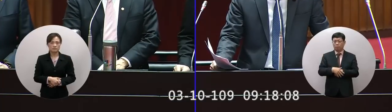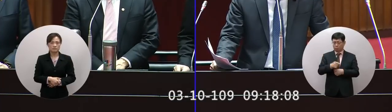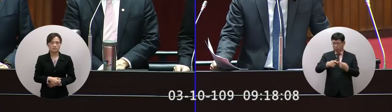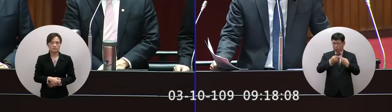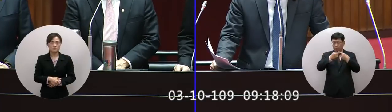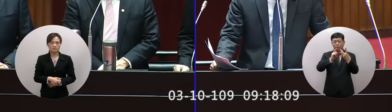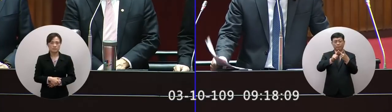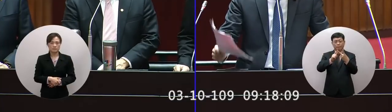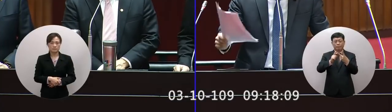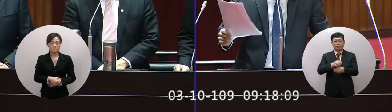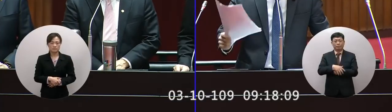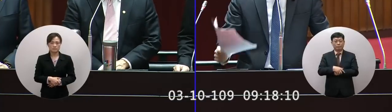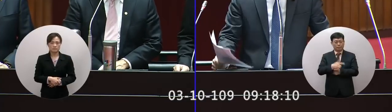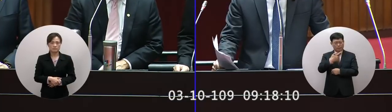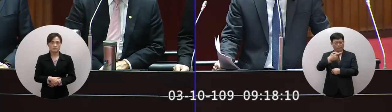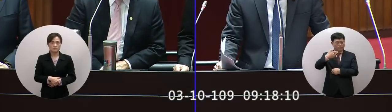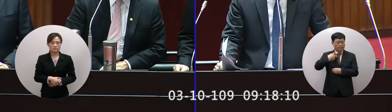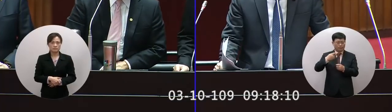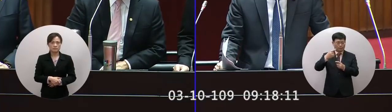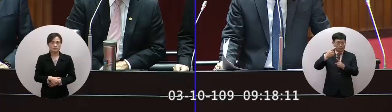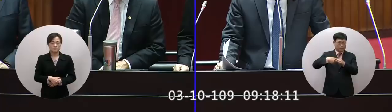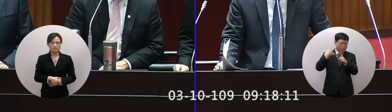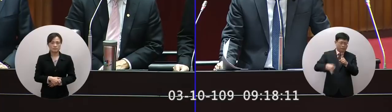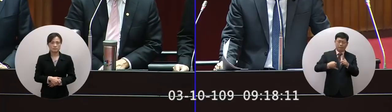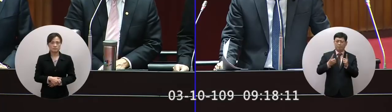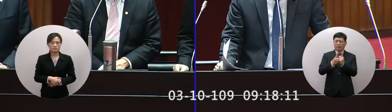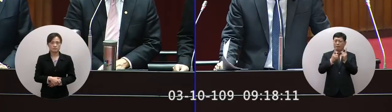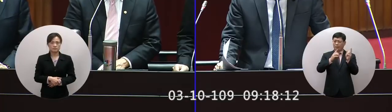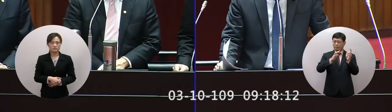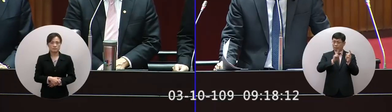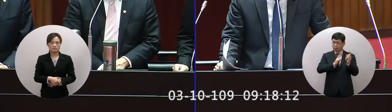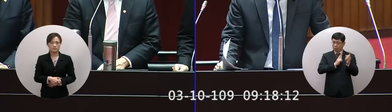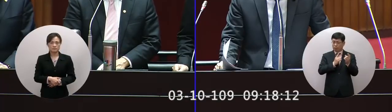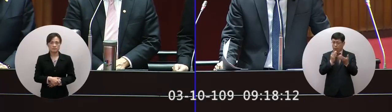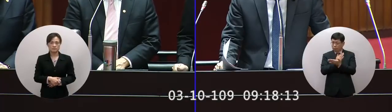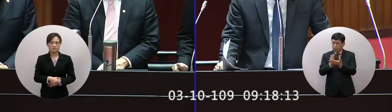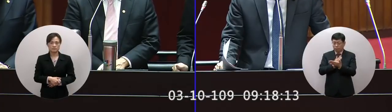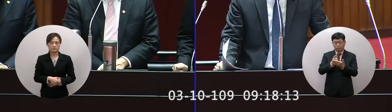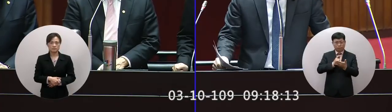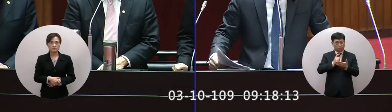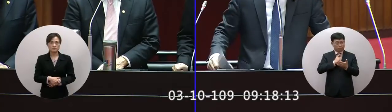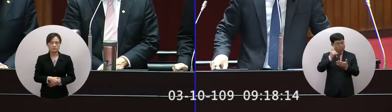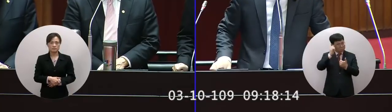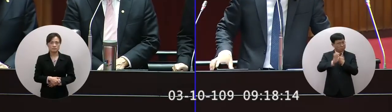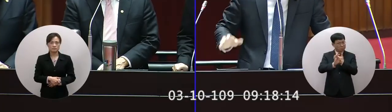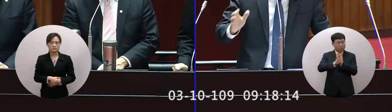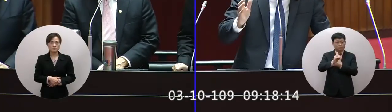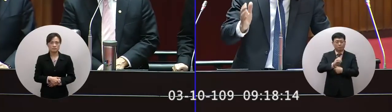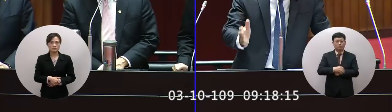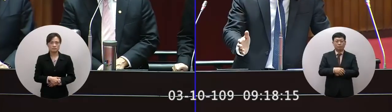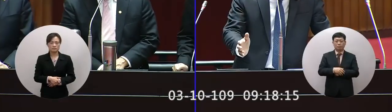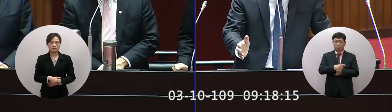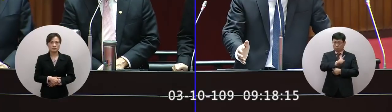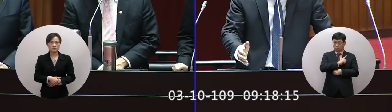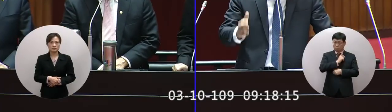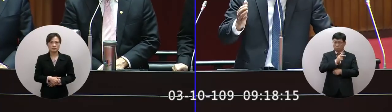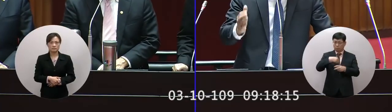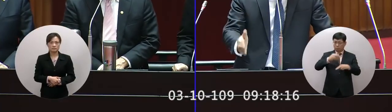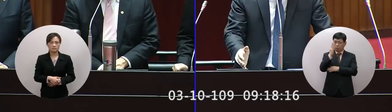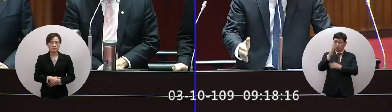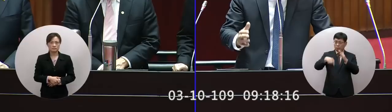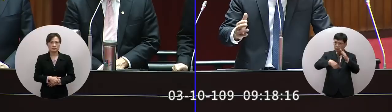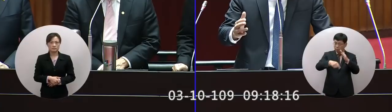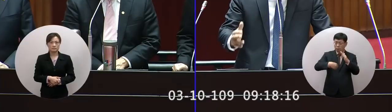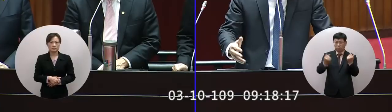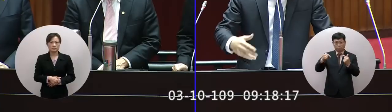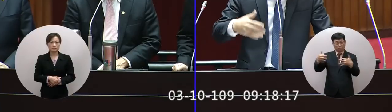这是一个。第二个，最坏的打算是什么？你们有没有做过分析，做过模拟？作为一个行政机关，尤其这